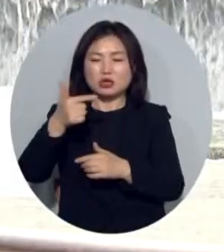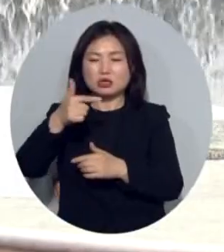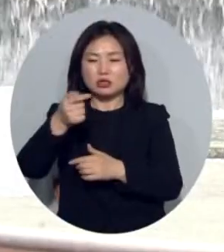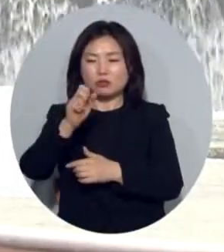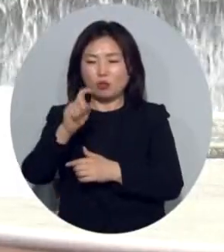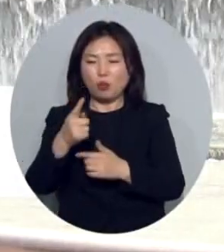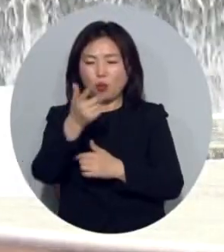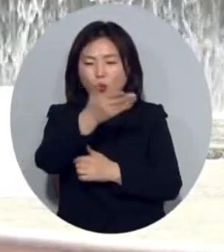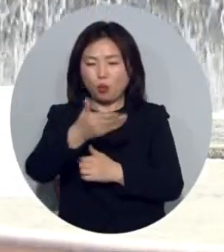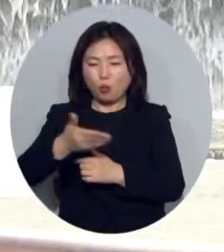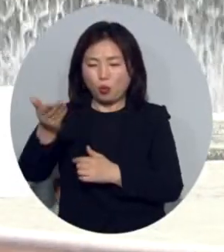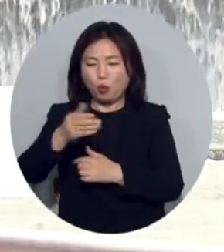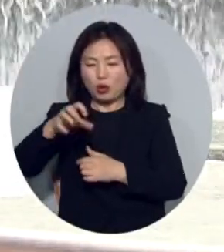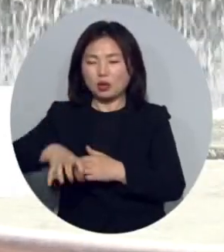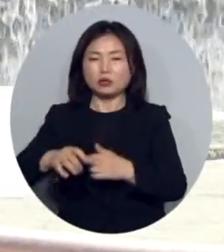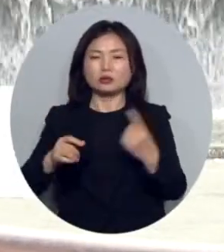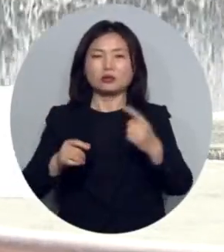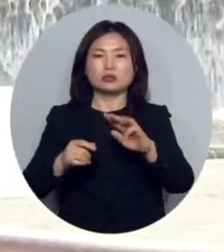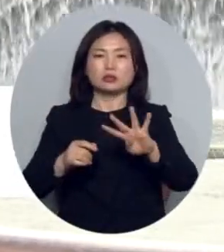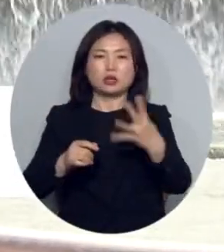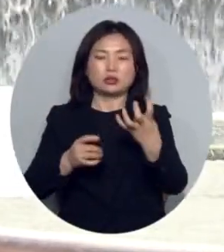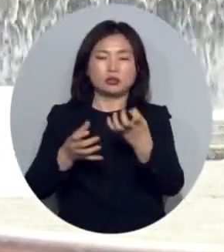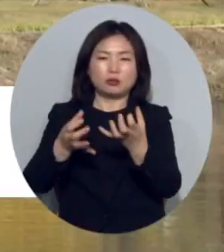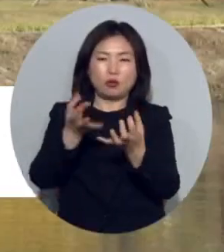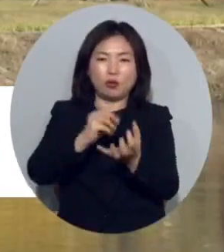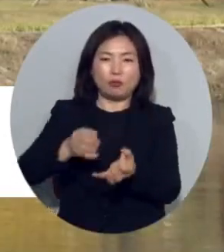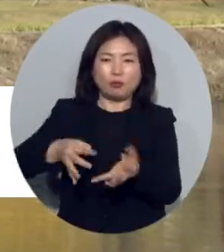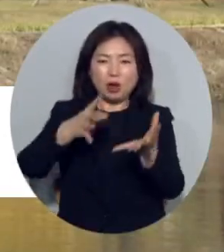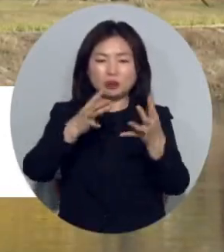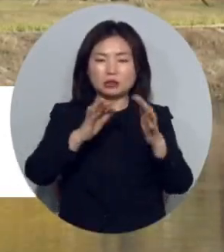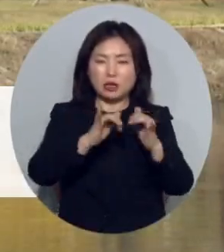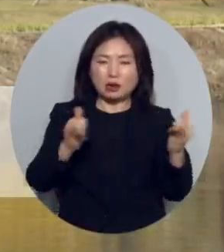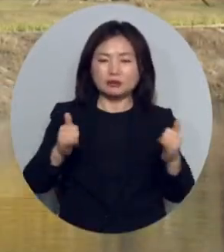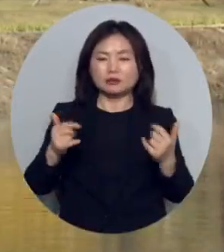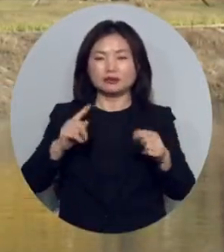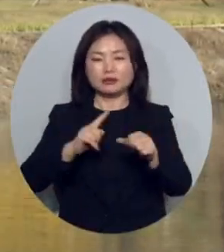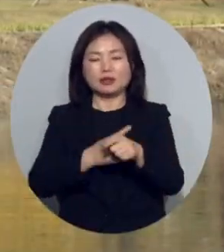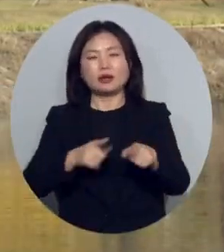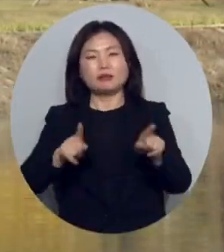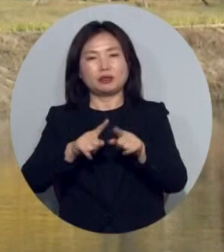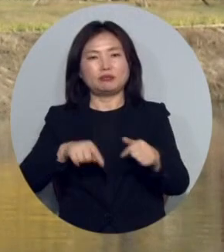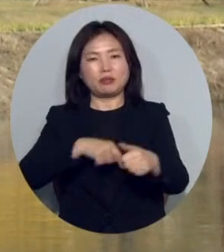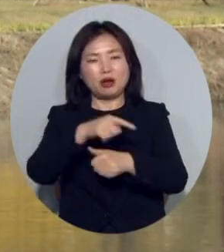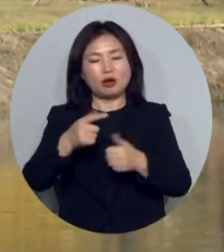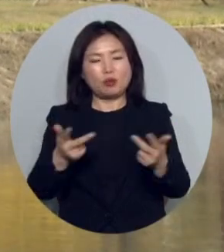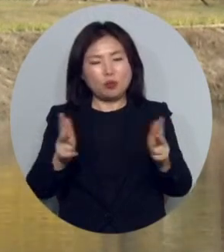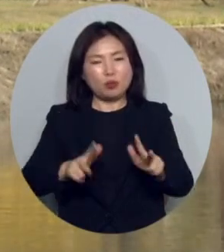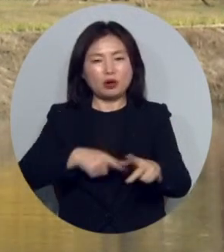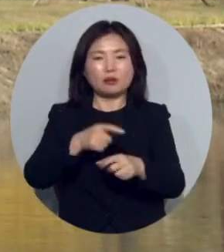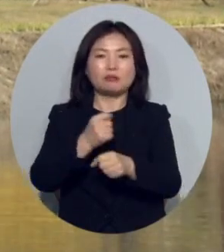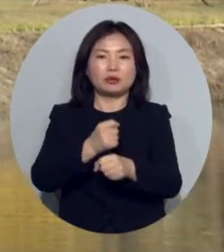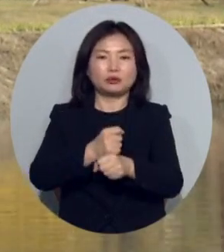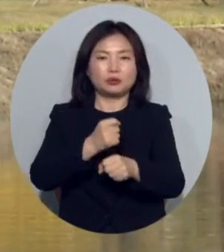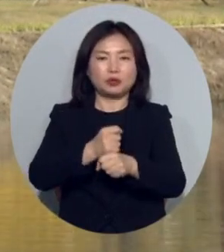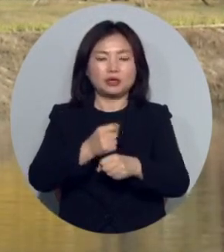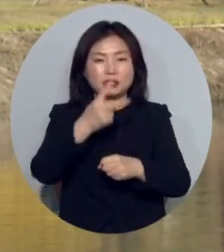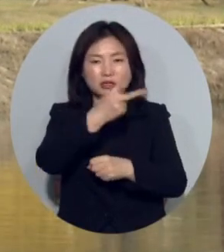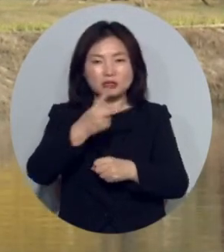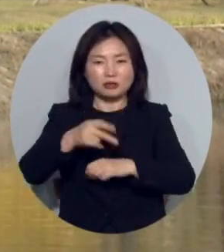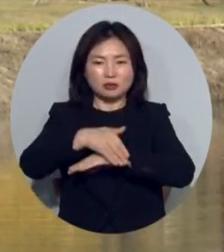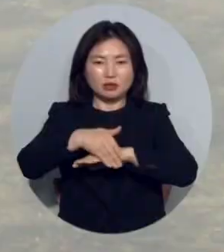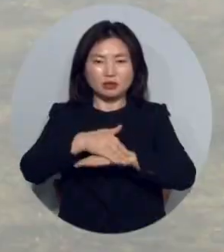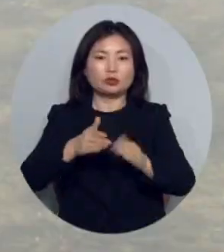까지 총 사업비 천사 10억원을 투입해 사람과 자연이 함께하는 수변공간으로 만드는 신천